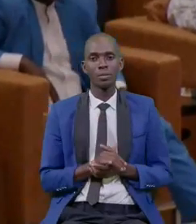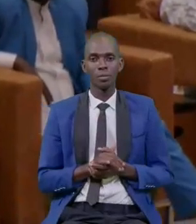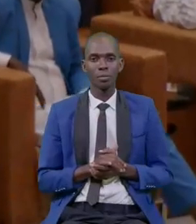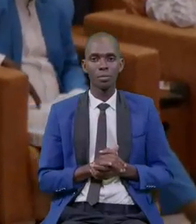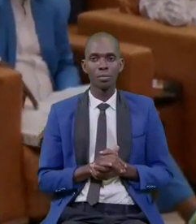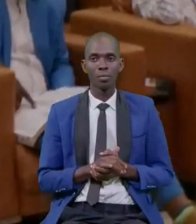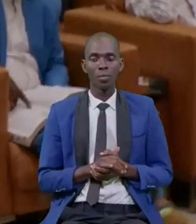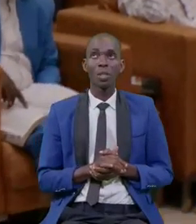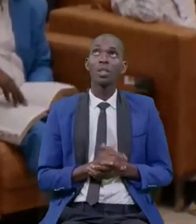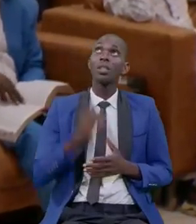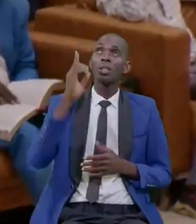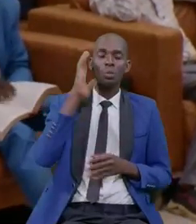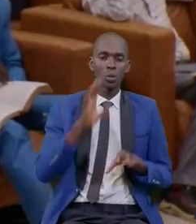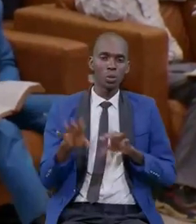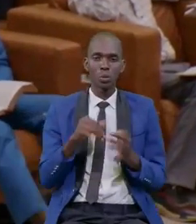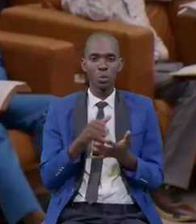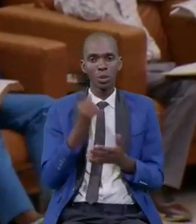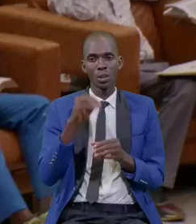Il le fera.